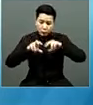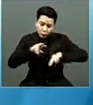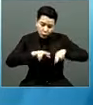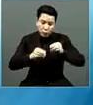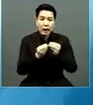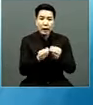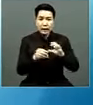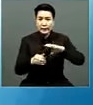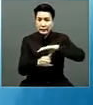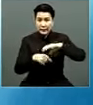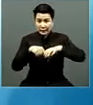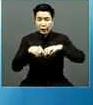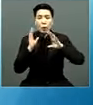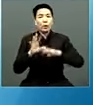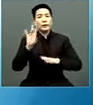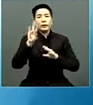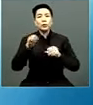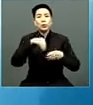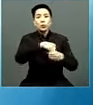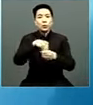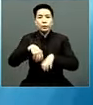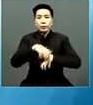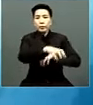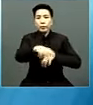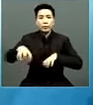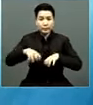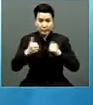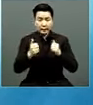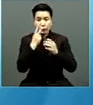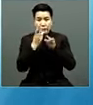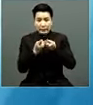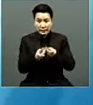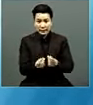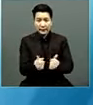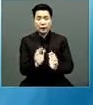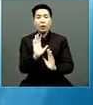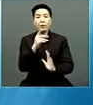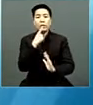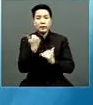นะครับทั้ง7รายนะครับเดี๋ยวมาบอกรายละเอียดกันอีกทีหนึ่งนะครับ